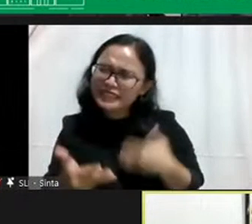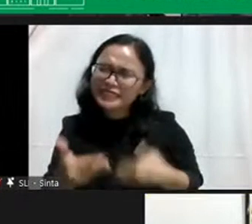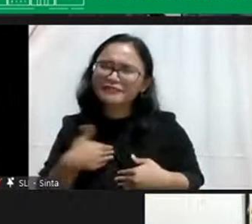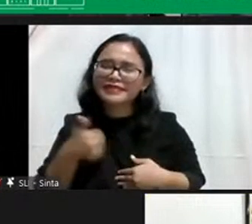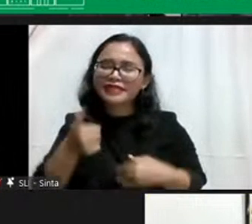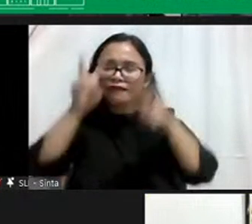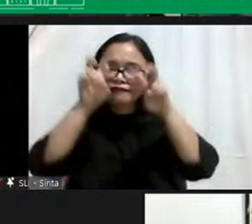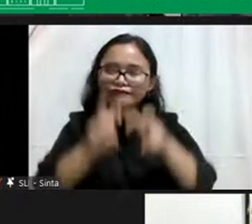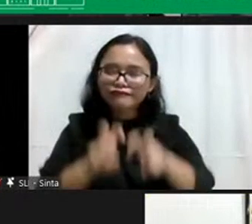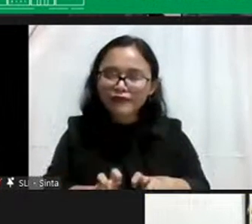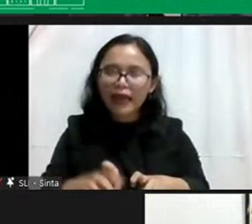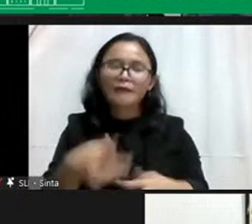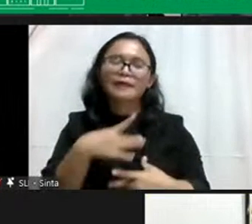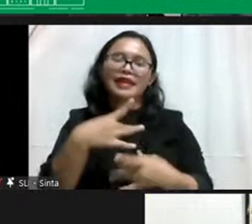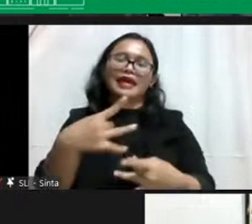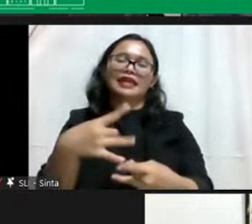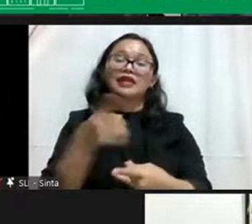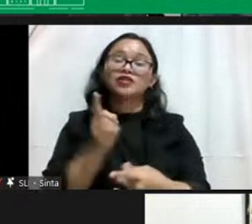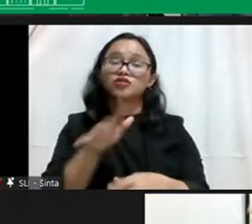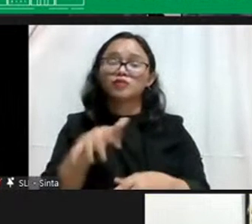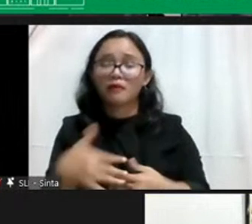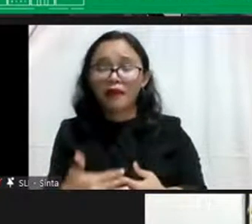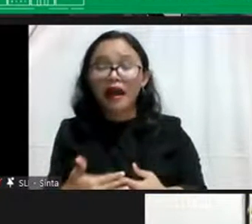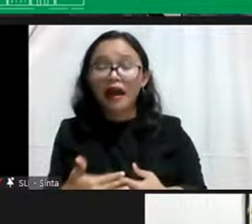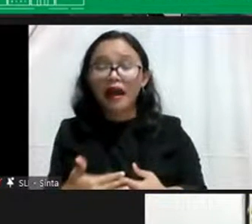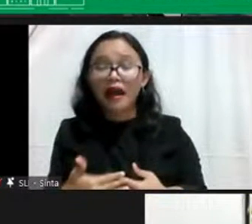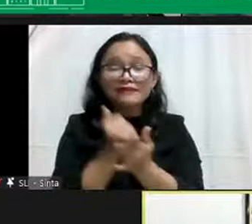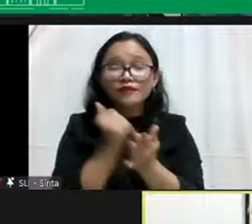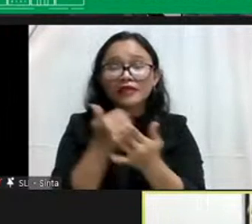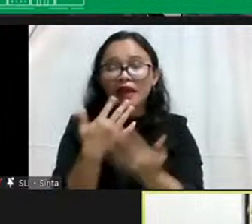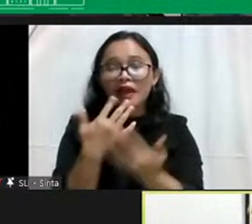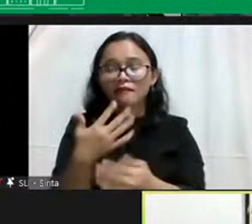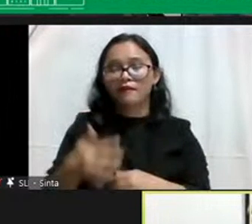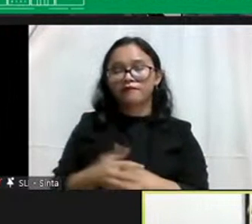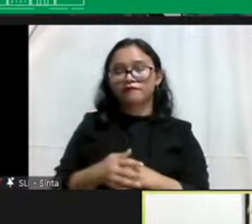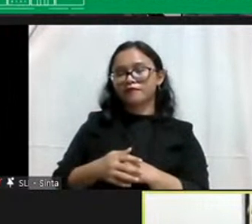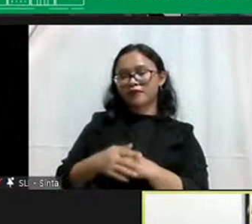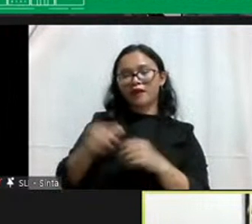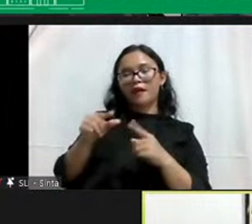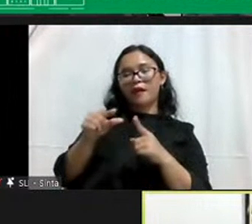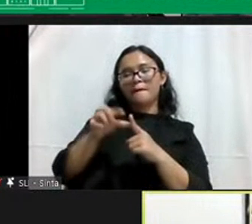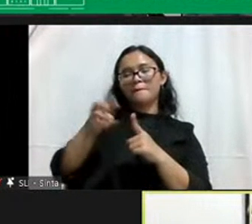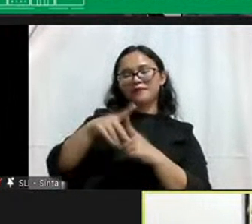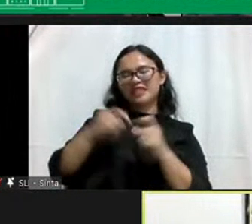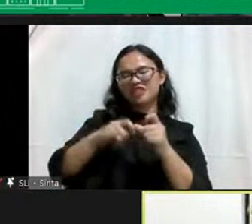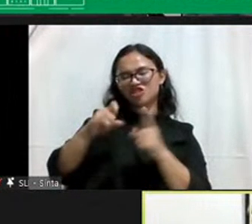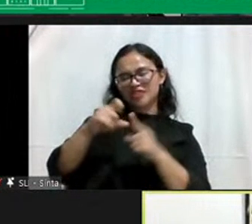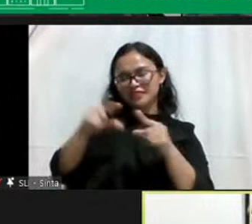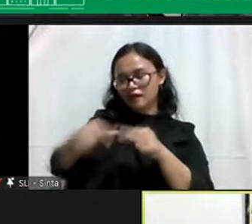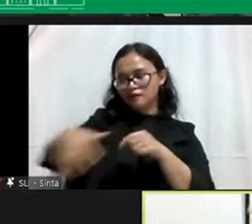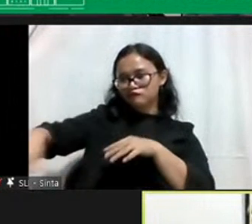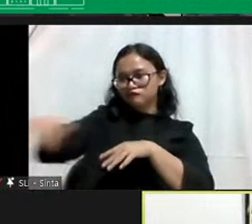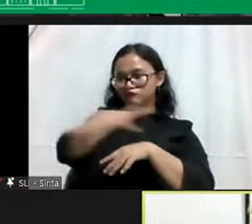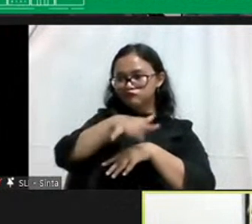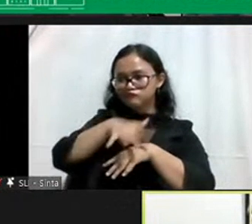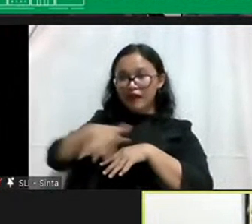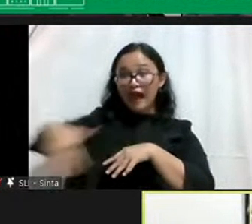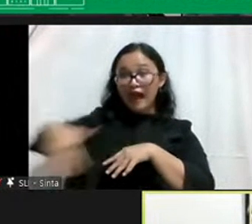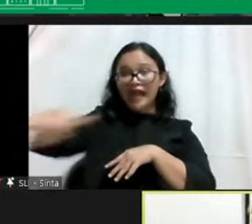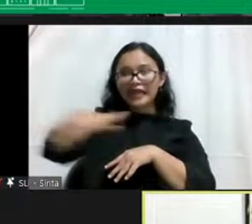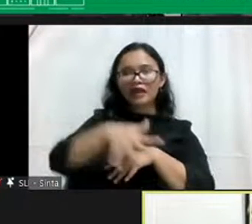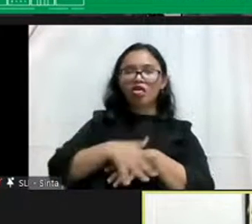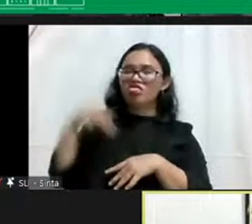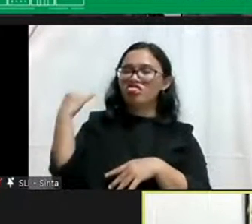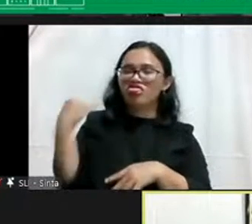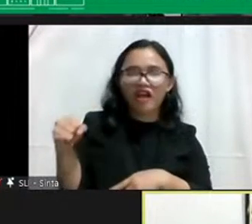kita lihat cemaran di pestisida di air itu luar biasa gitu kan di di apa di di Water di agroekosistem